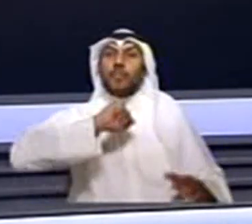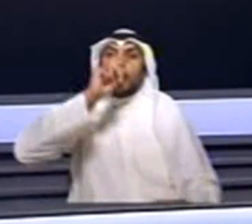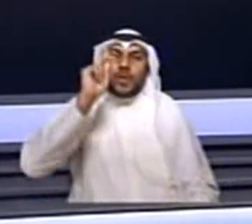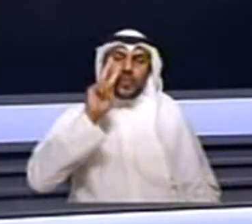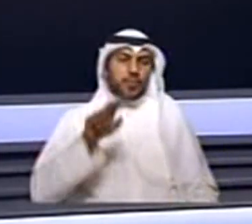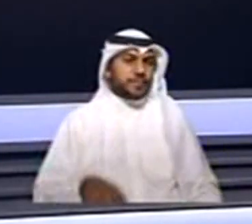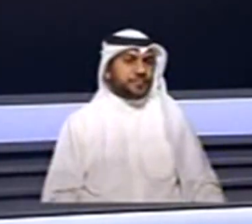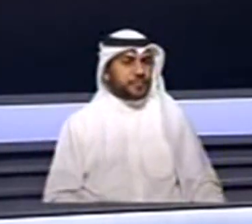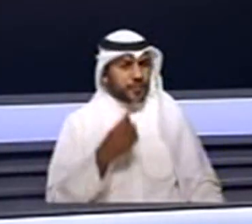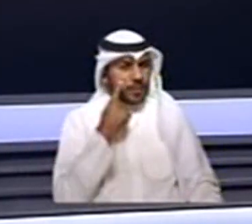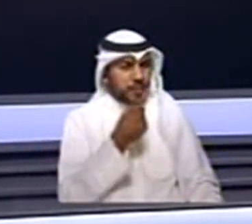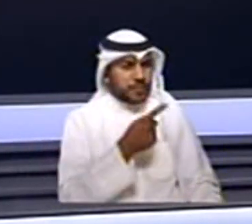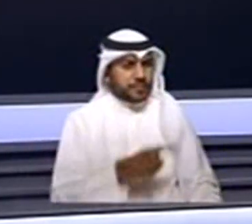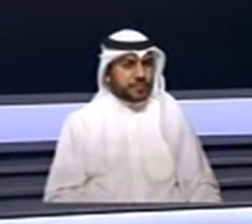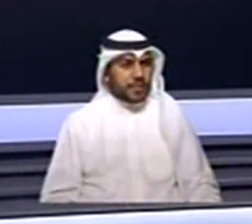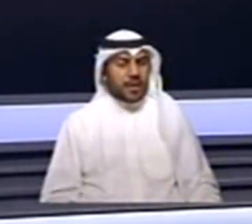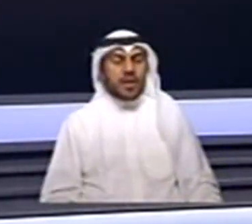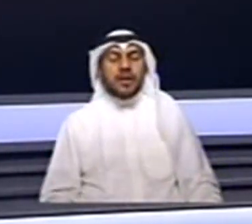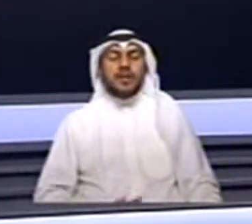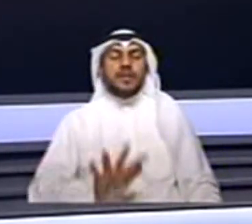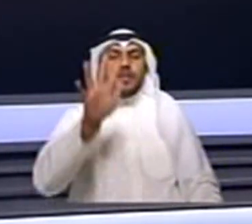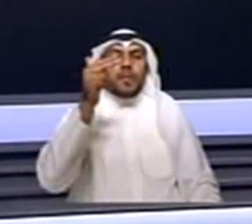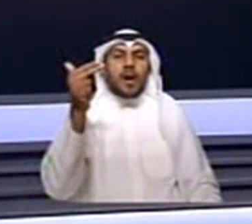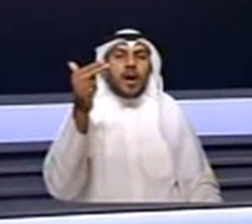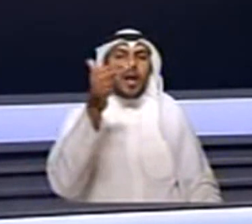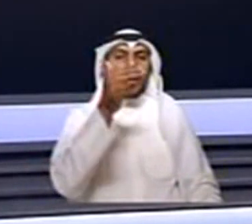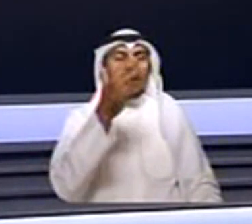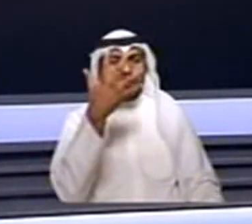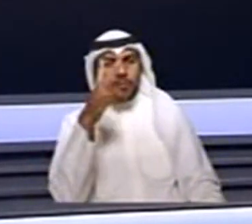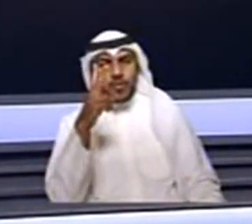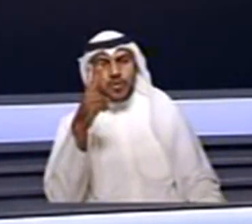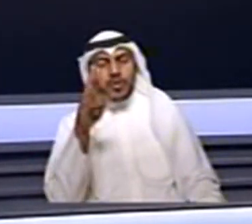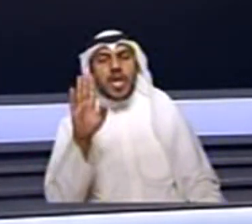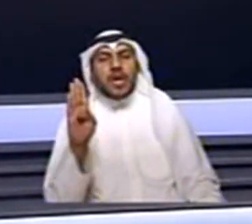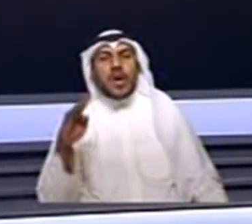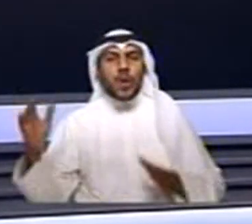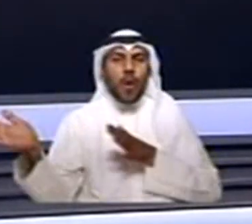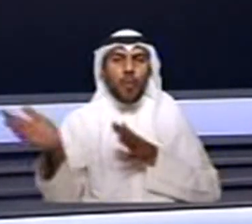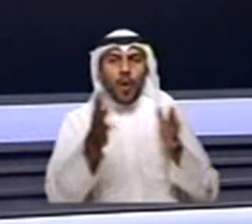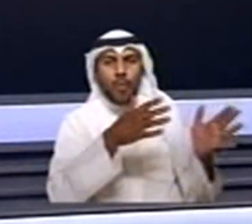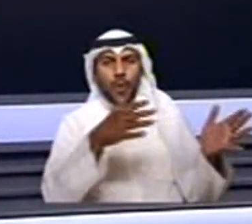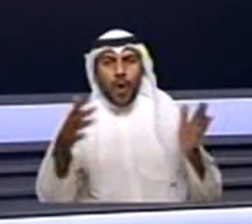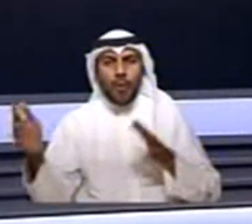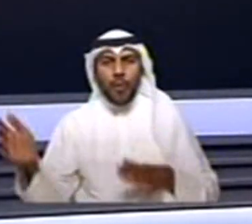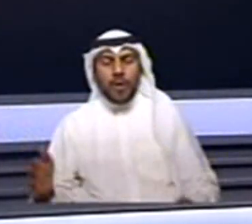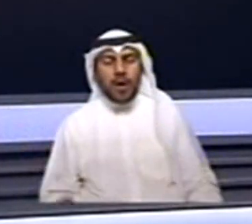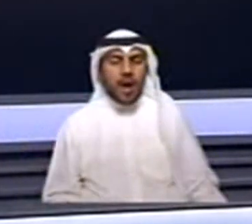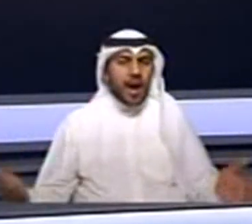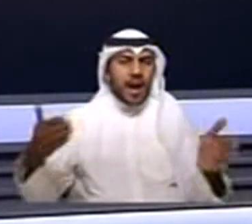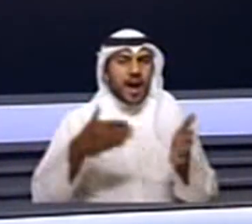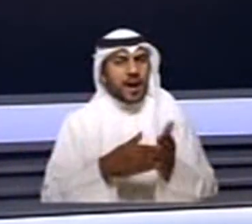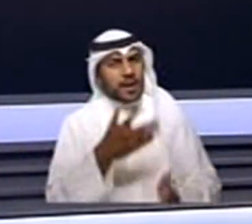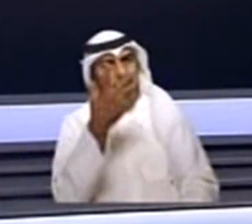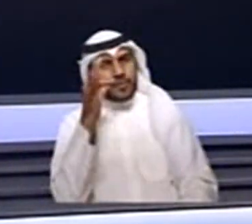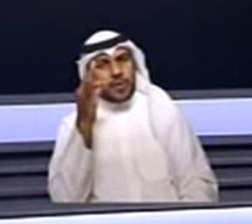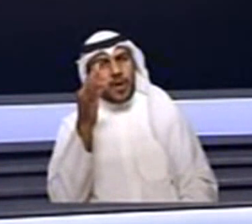حاليا، عبور لبعض السحب العالية، الرياح شمالية غربية معتدلة السرعة 25 كيلومتر في الساعة كحد أقصى الليلة، تصل في سرعتها إلى